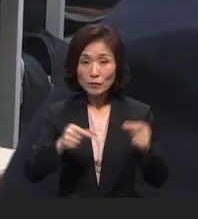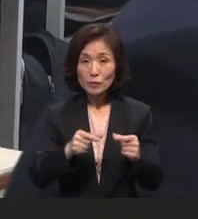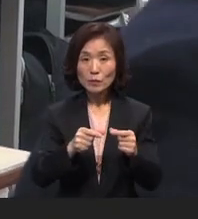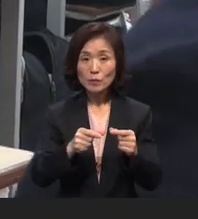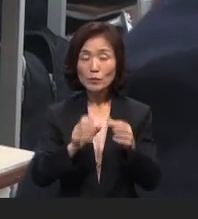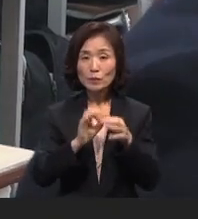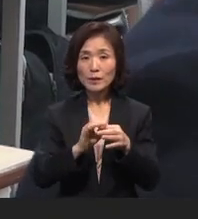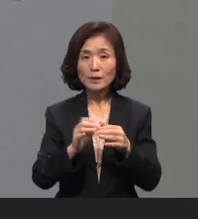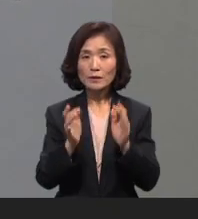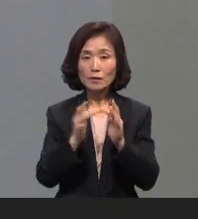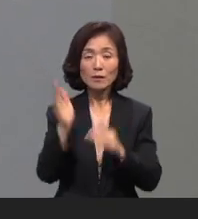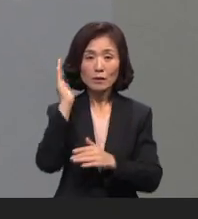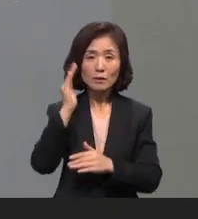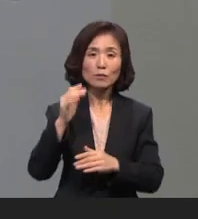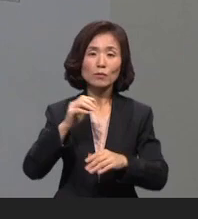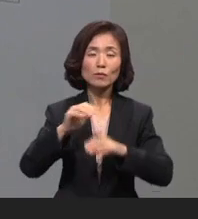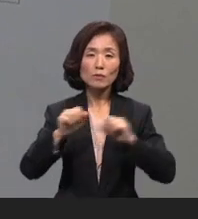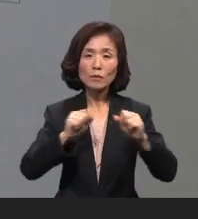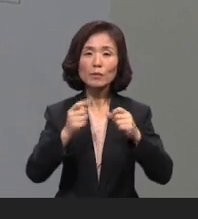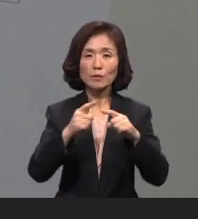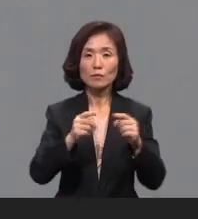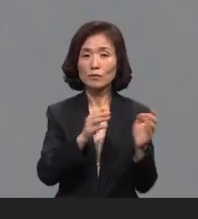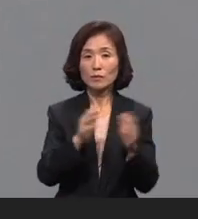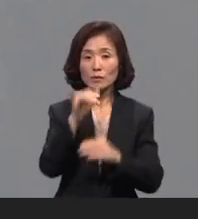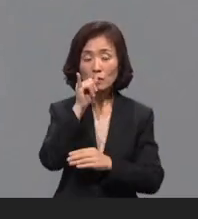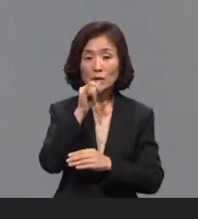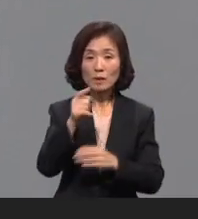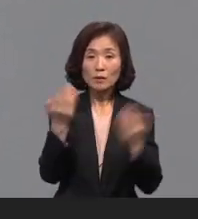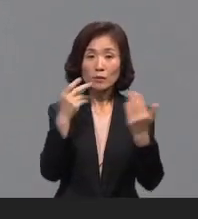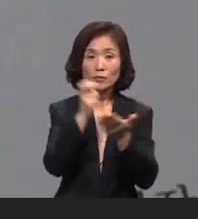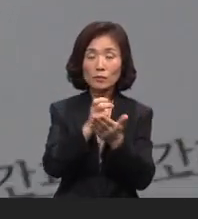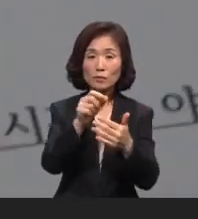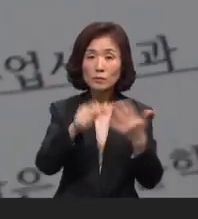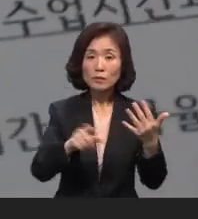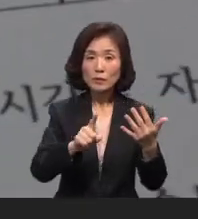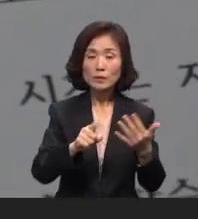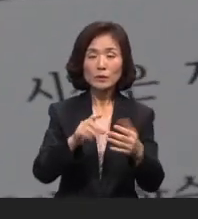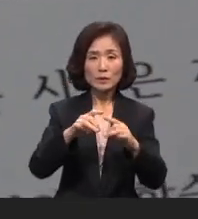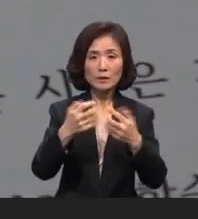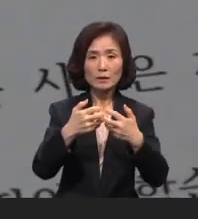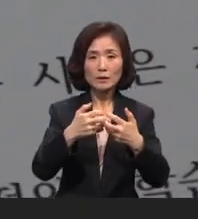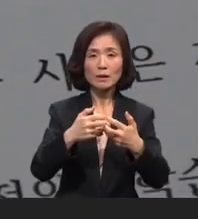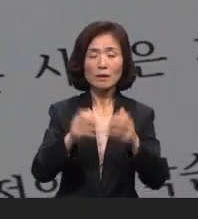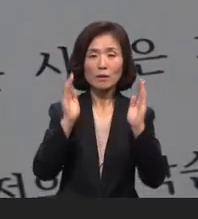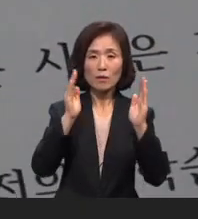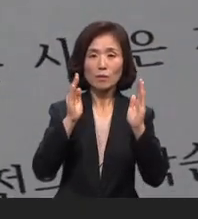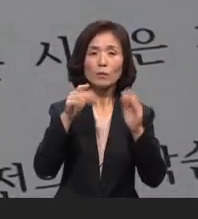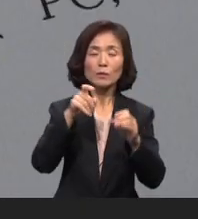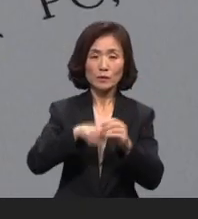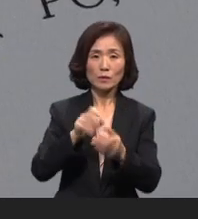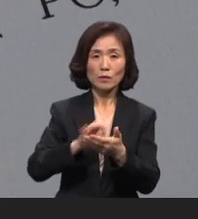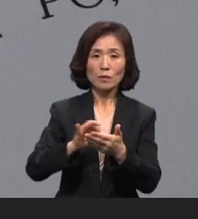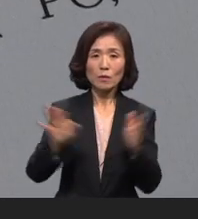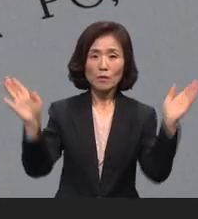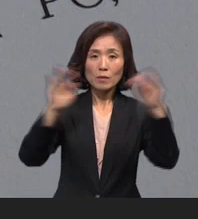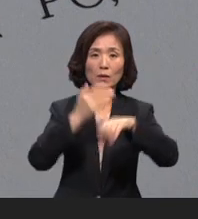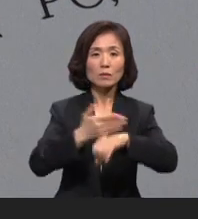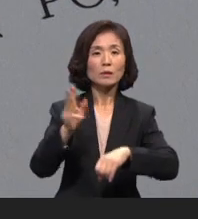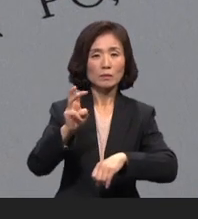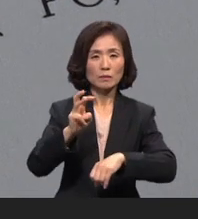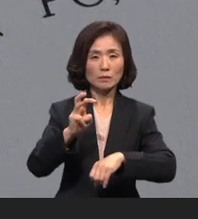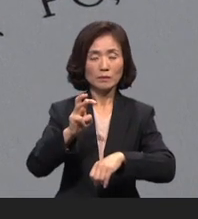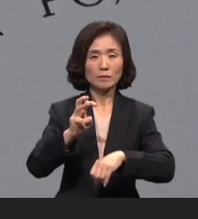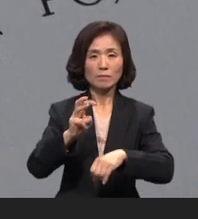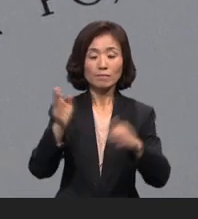준비합니다. 이 학교 규칙에 따르면 전자기기는 학업 용도로만 사용해야 하며 밤 9시 30분까지만 사용할 수